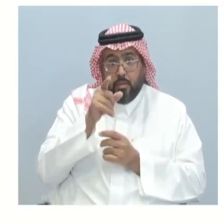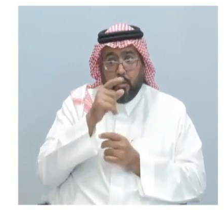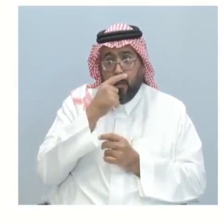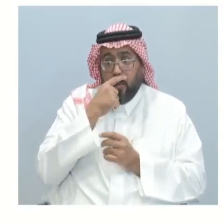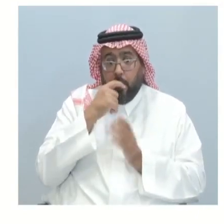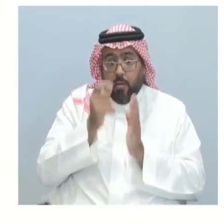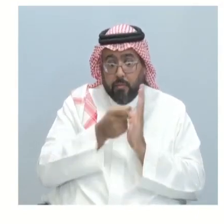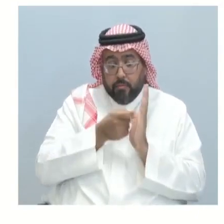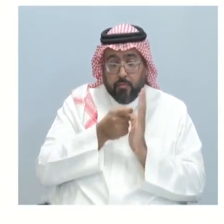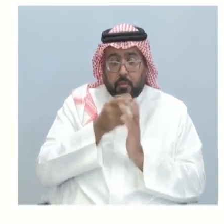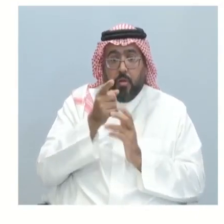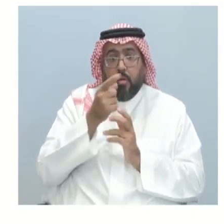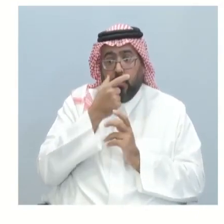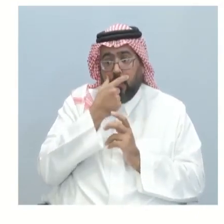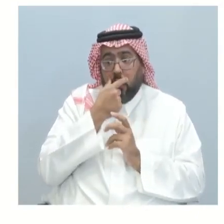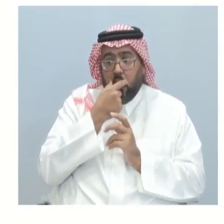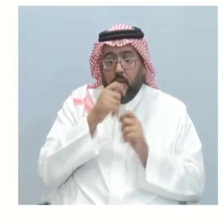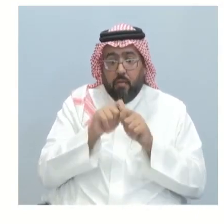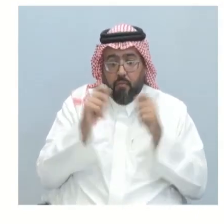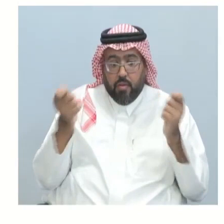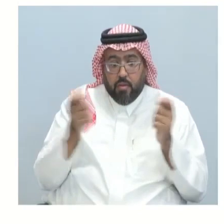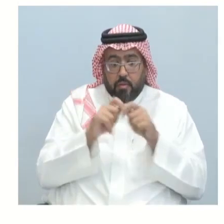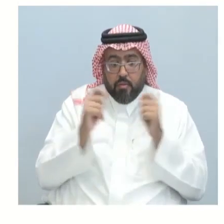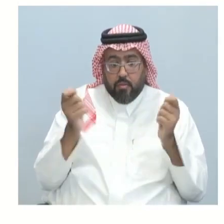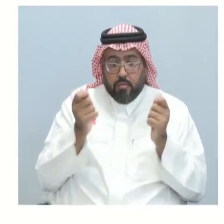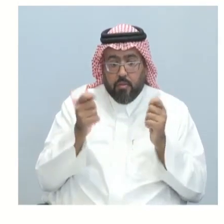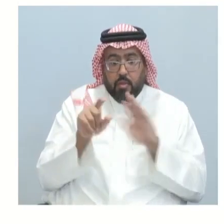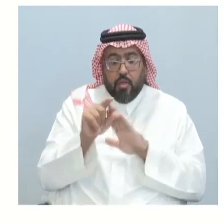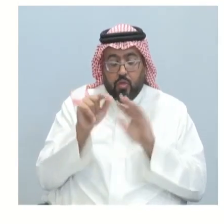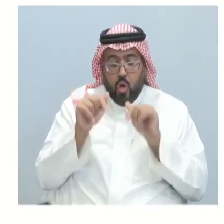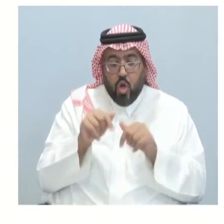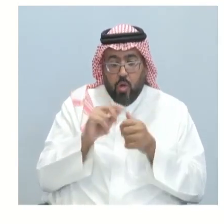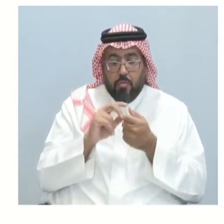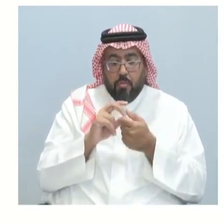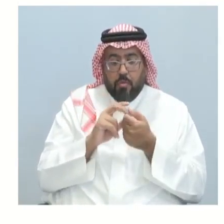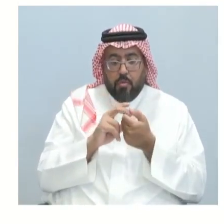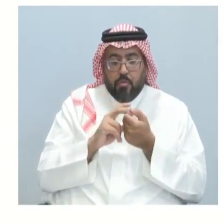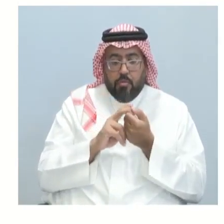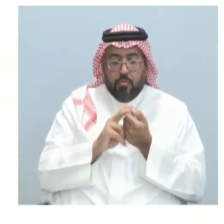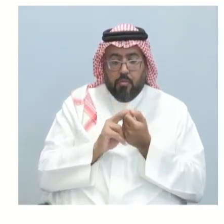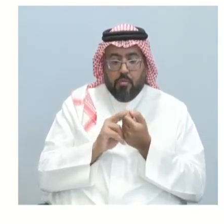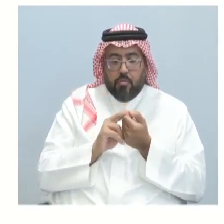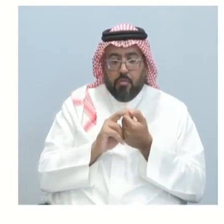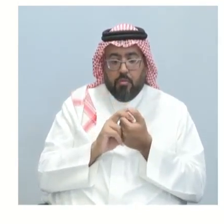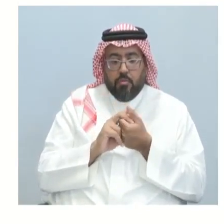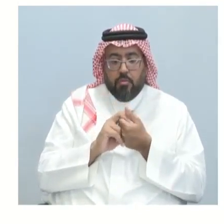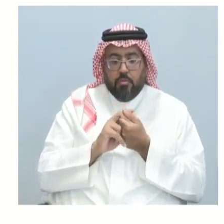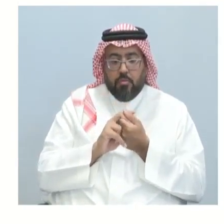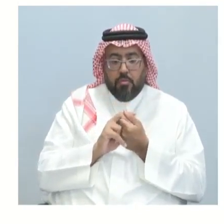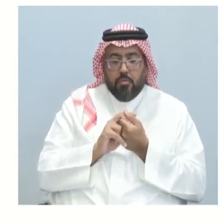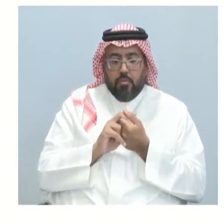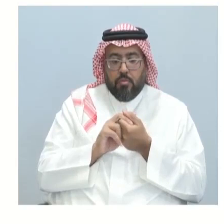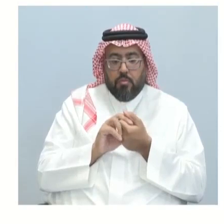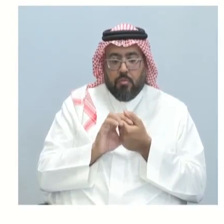حضرتم الاقلام وفتحته الصفحات على درسنا لهذا اليوم جميل جميل جميل